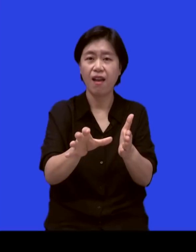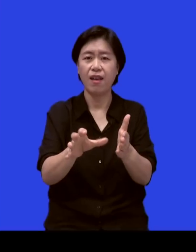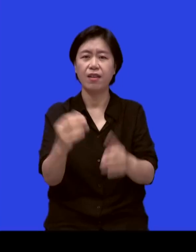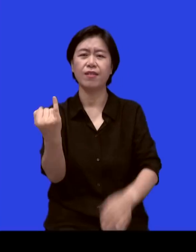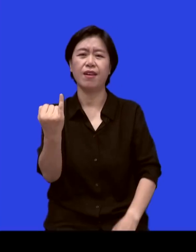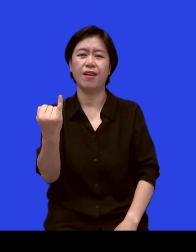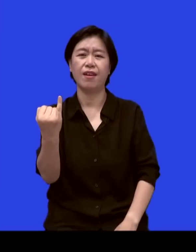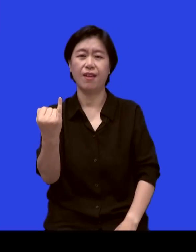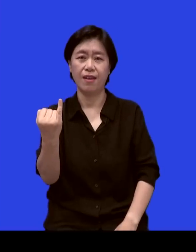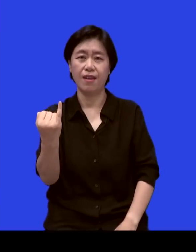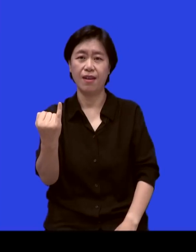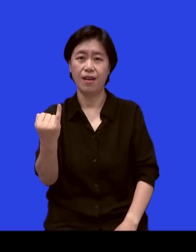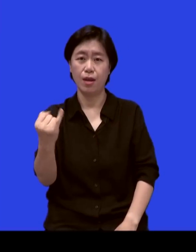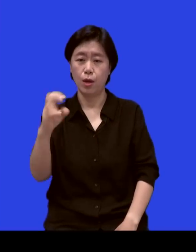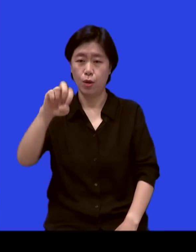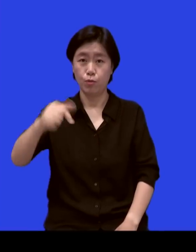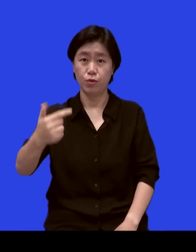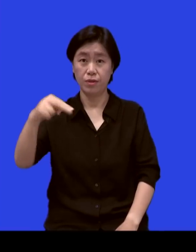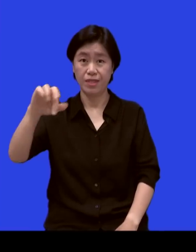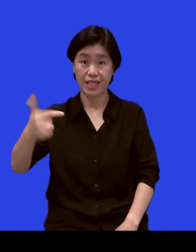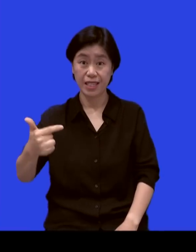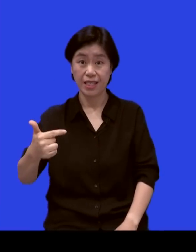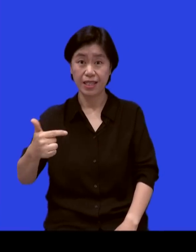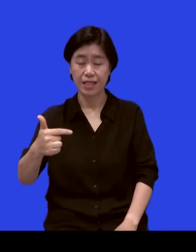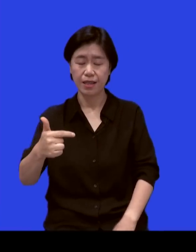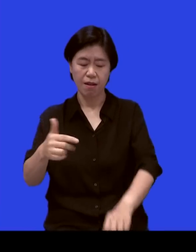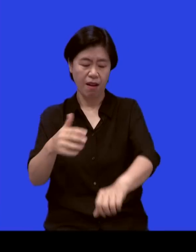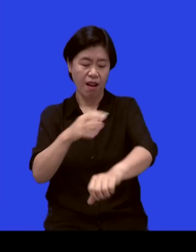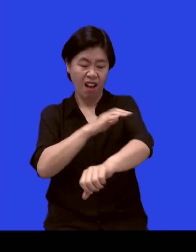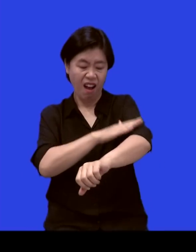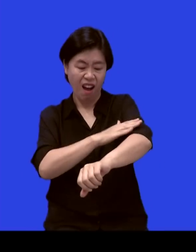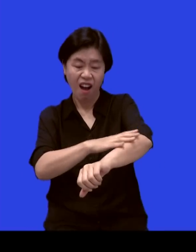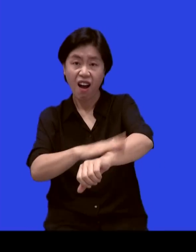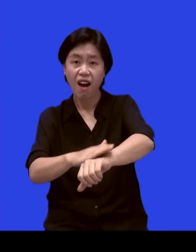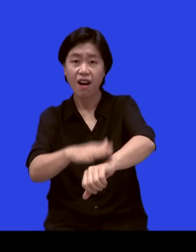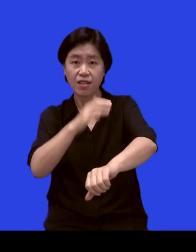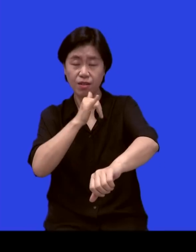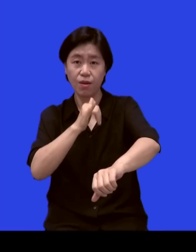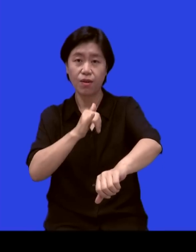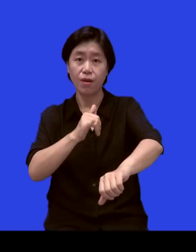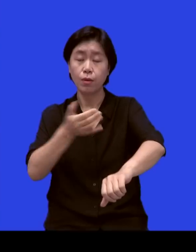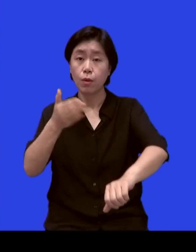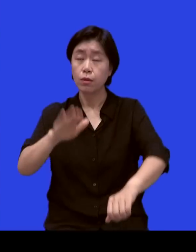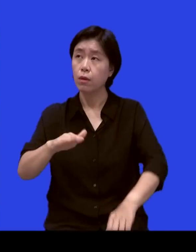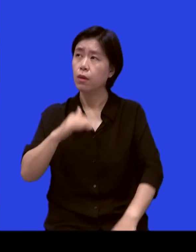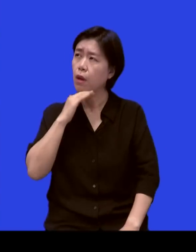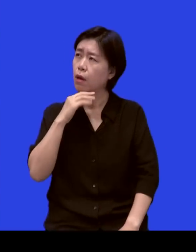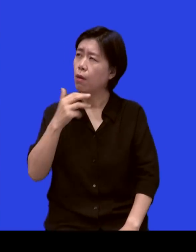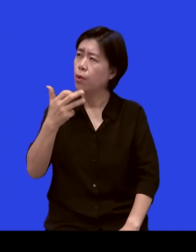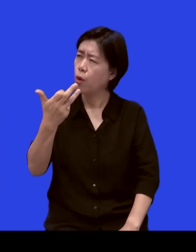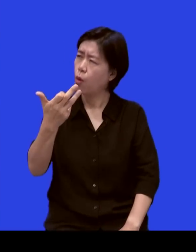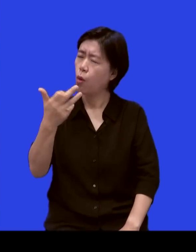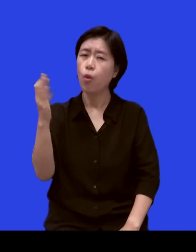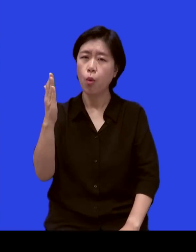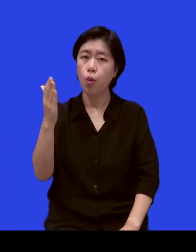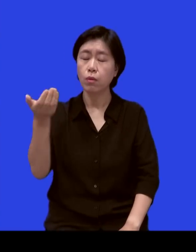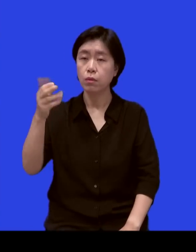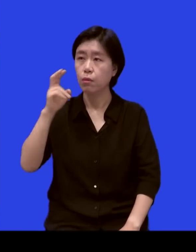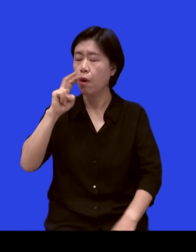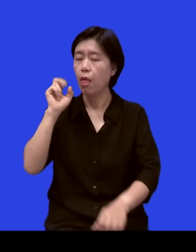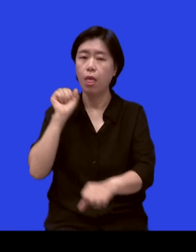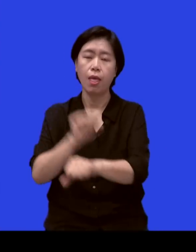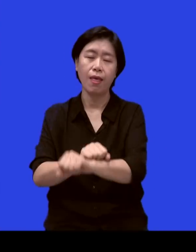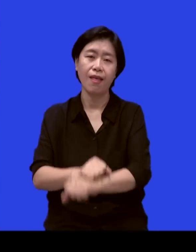있고, 근데 18인가 그랬어요 그 친구가. 예. 근데 노래를 너무 잘하는 거예요. 노래를.